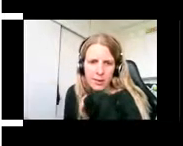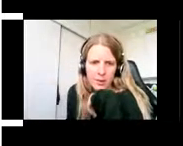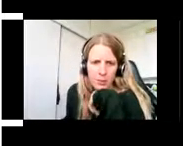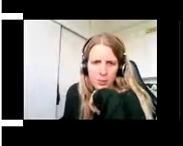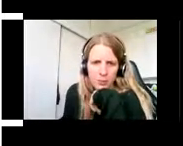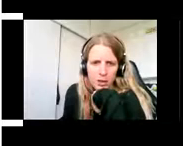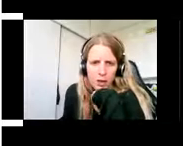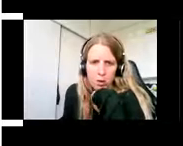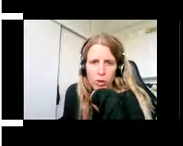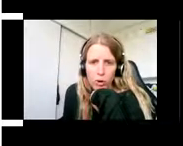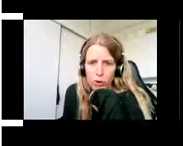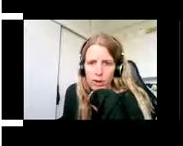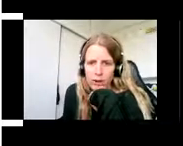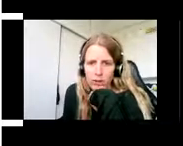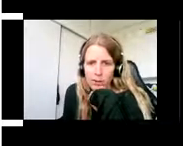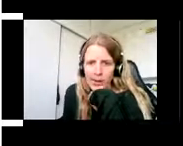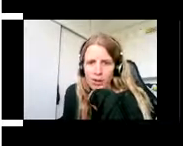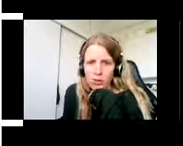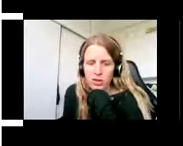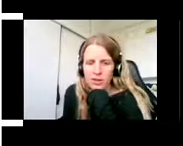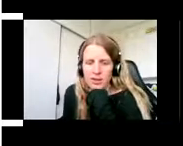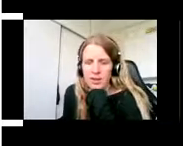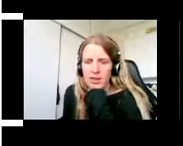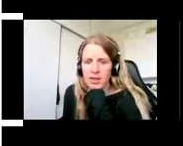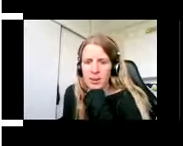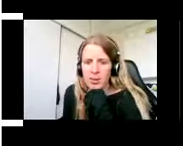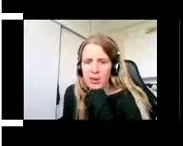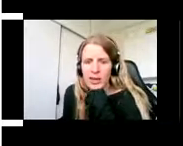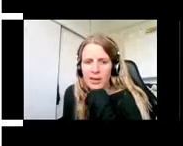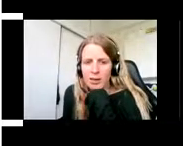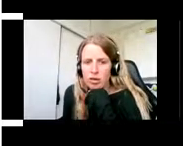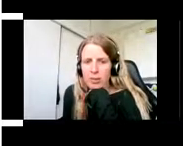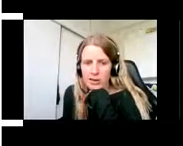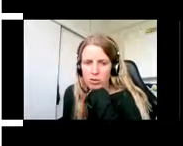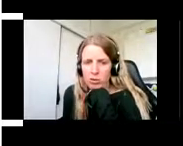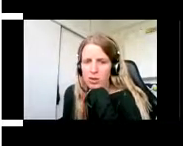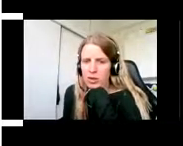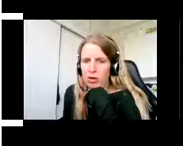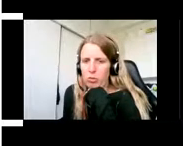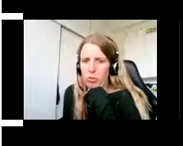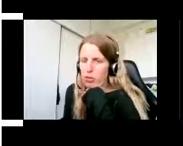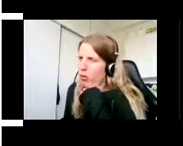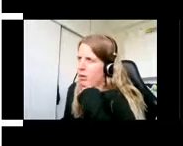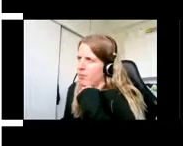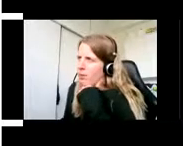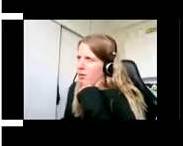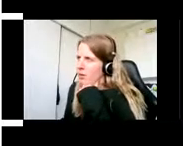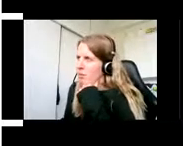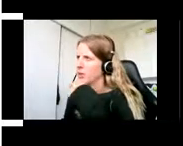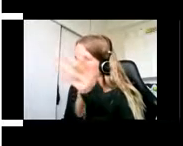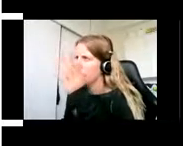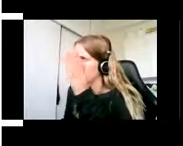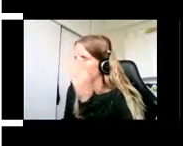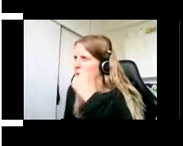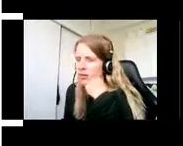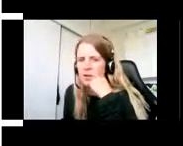niet. Wat ook wel even een belangrijke nuance is, is dat kinderen met een beperking niet automatisch tot de risicogroep behoren. Dus dat is niet